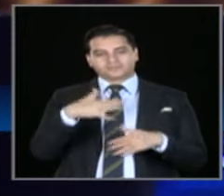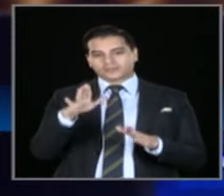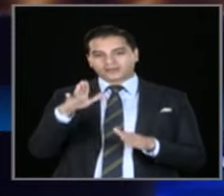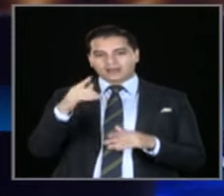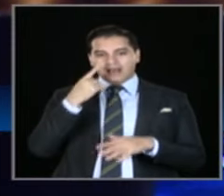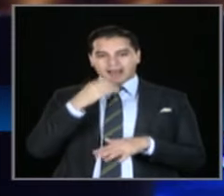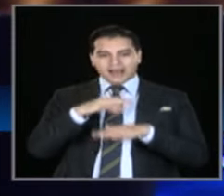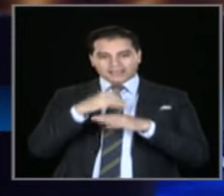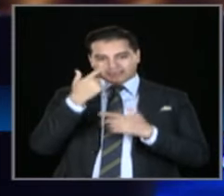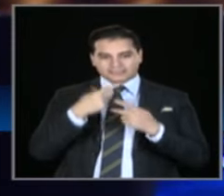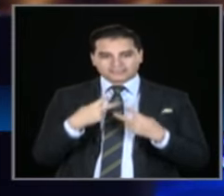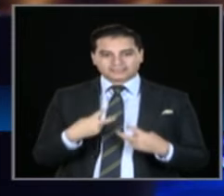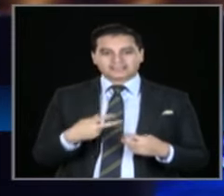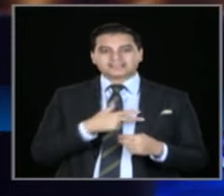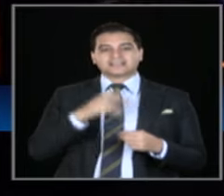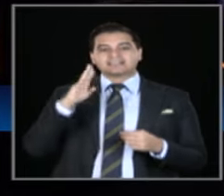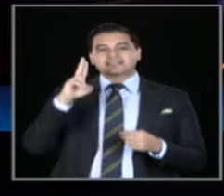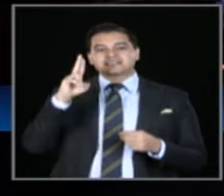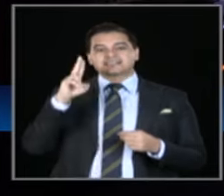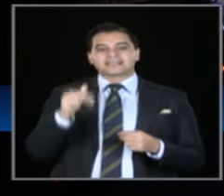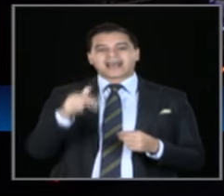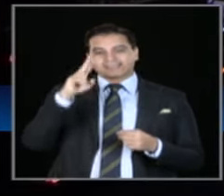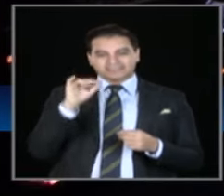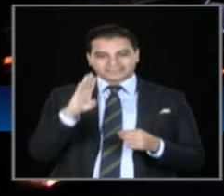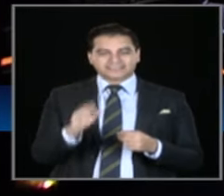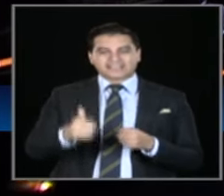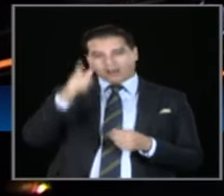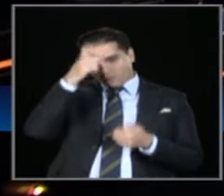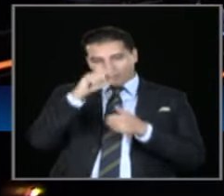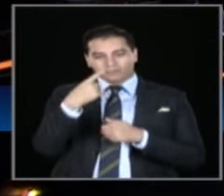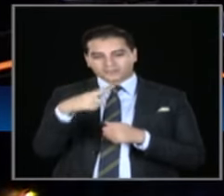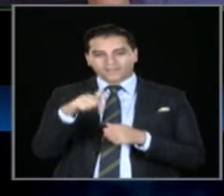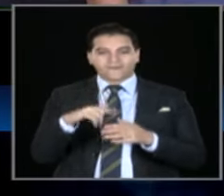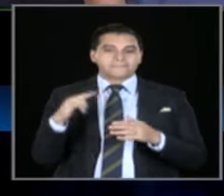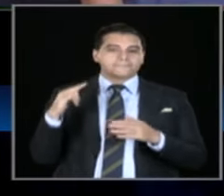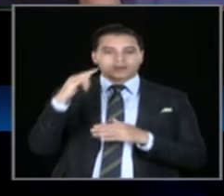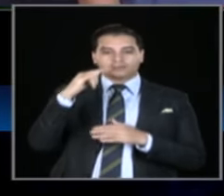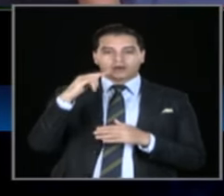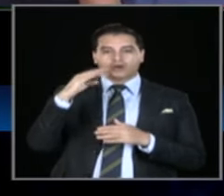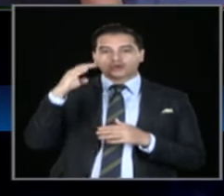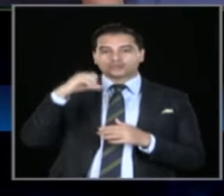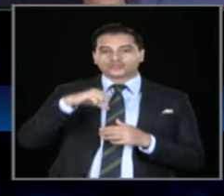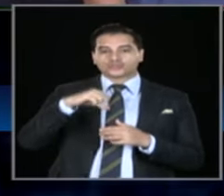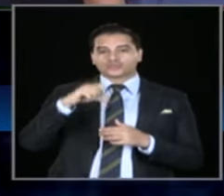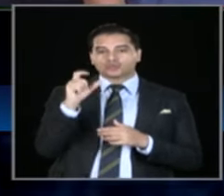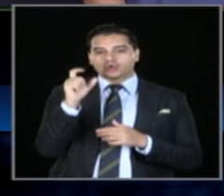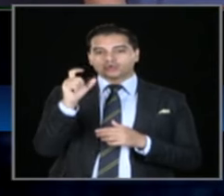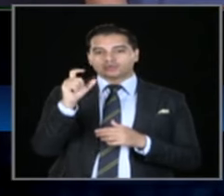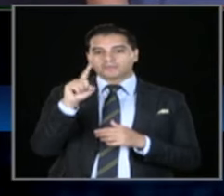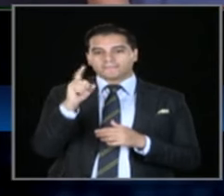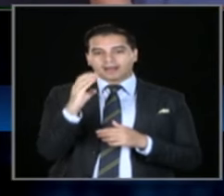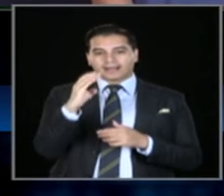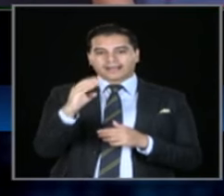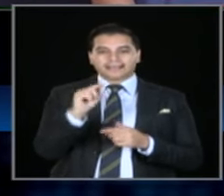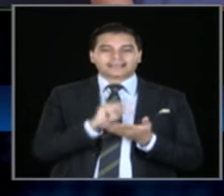الساكنة؟ استاتيكا. صح. يقع مطار جوهانسبرغ الدولي بإحدى الدول الأفريقية؟ إثيوبيا.